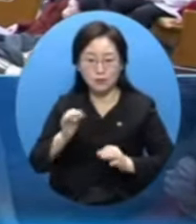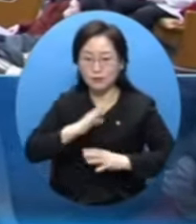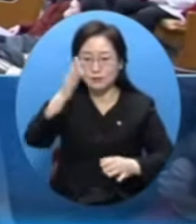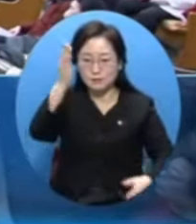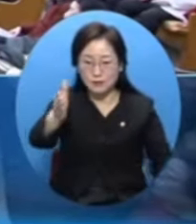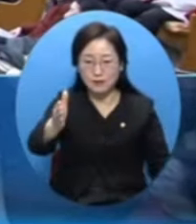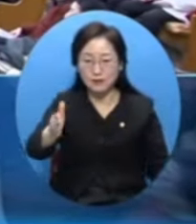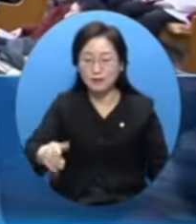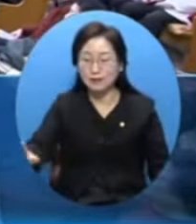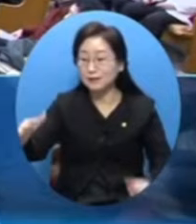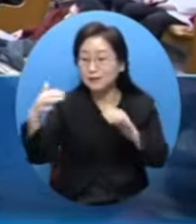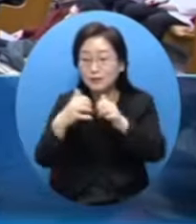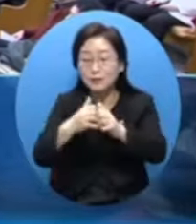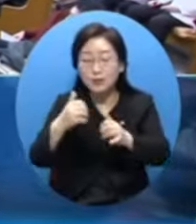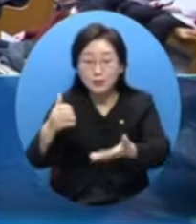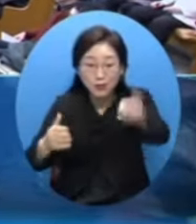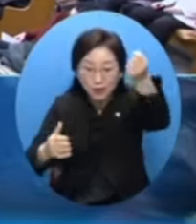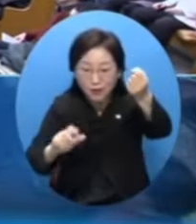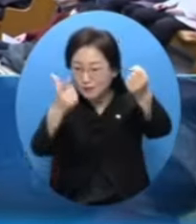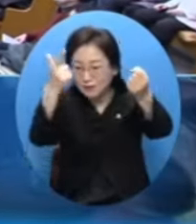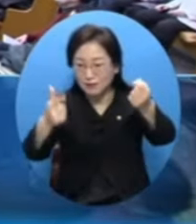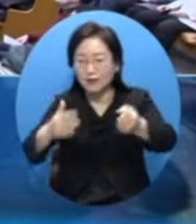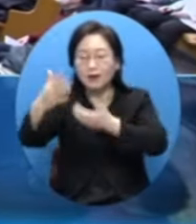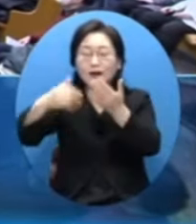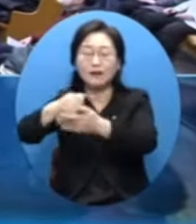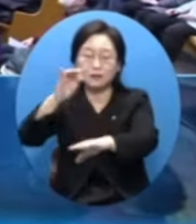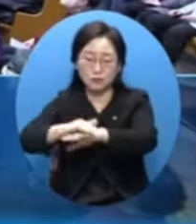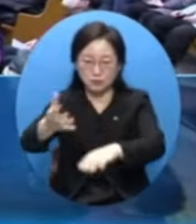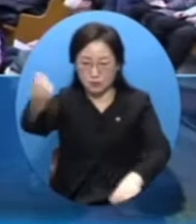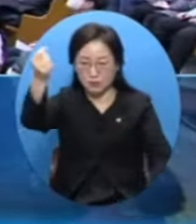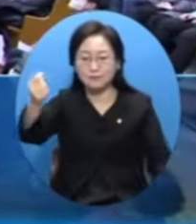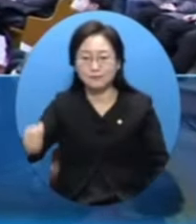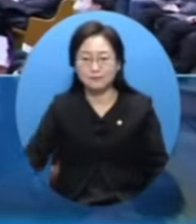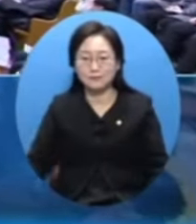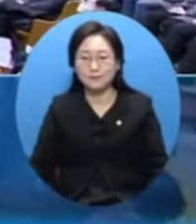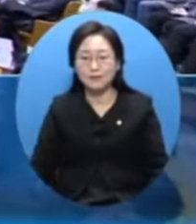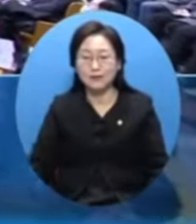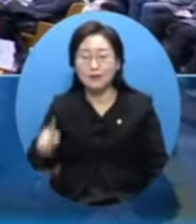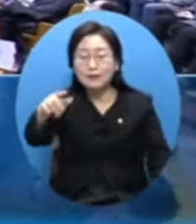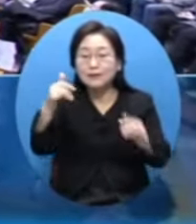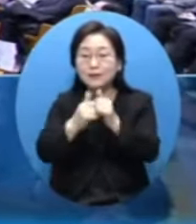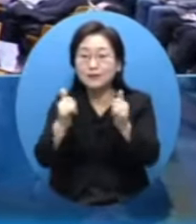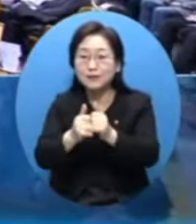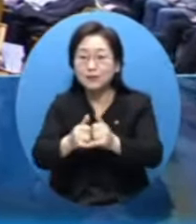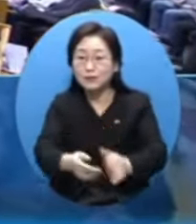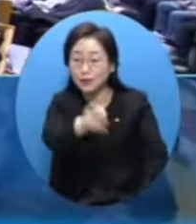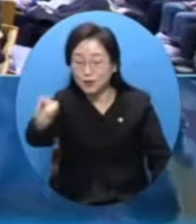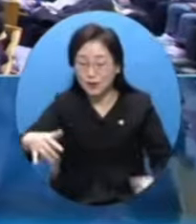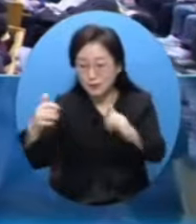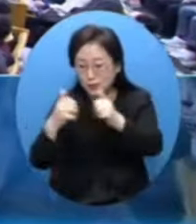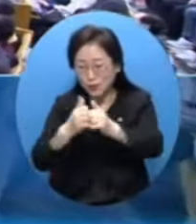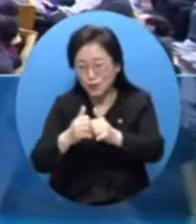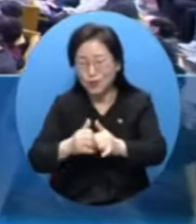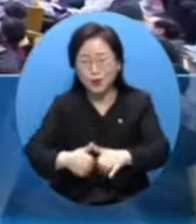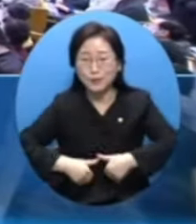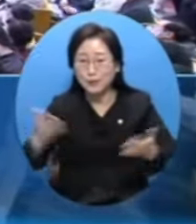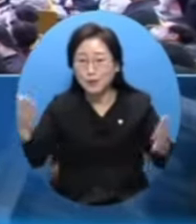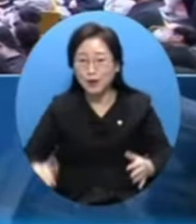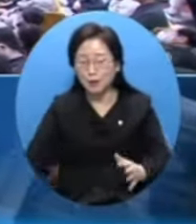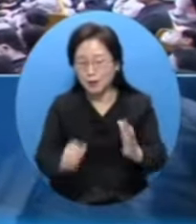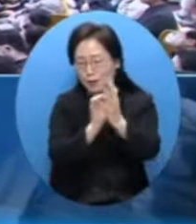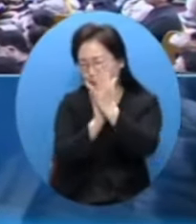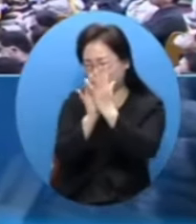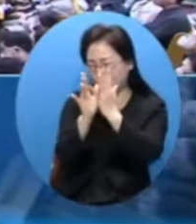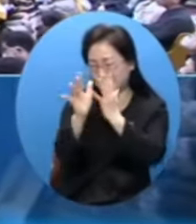놀라지 말라. 이 전쟁은 너에게 속한 것이 아니요 하나님께 속한 것이니라. 이 전쟁에는 너희가 싸울 것이 없나니 대열을 이루고